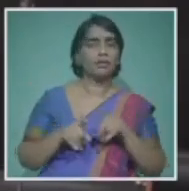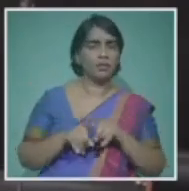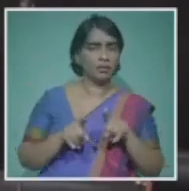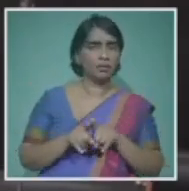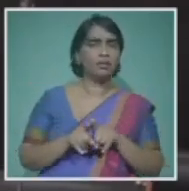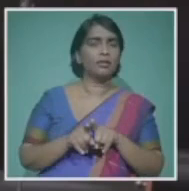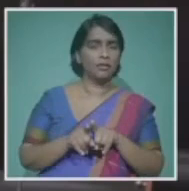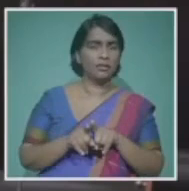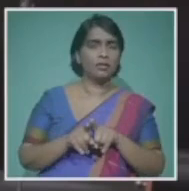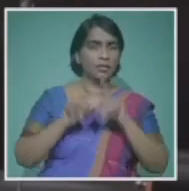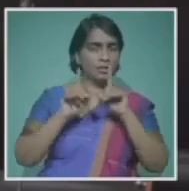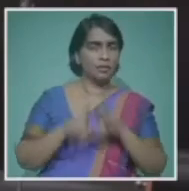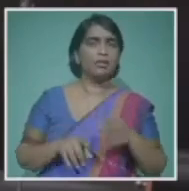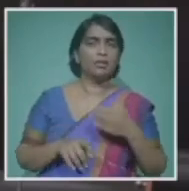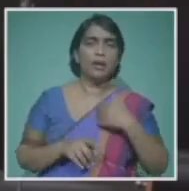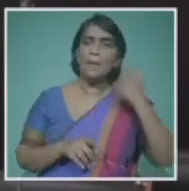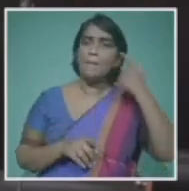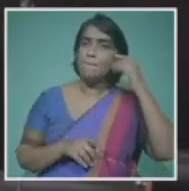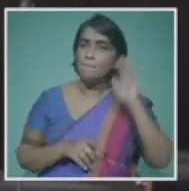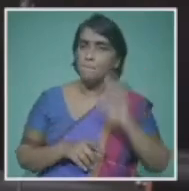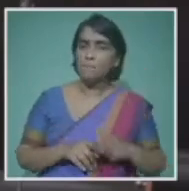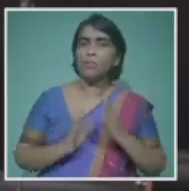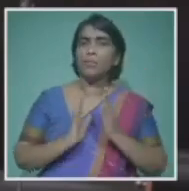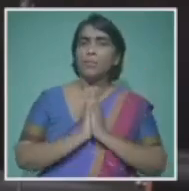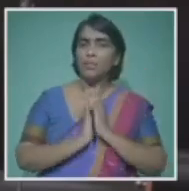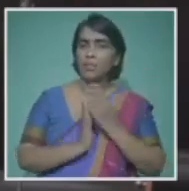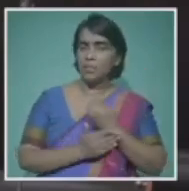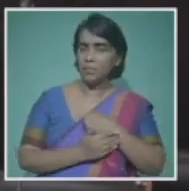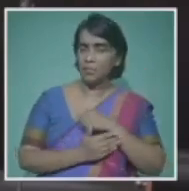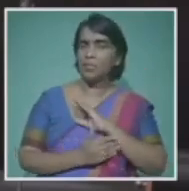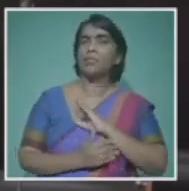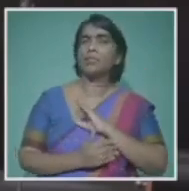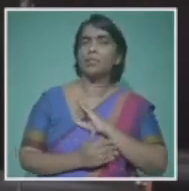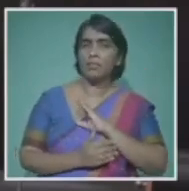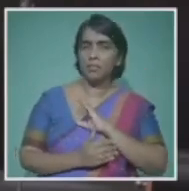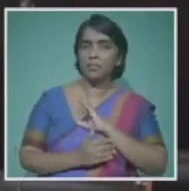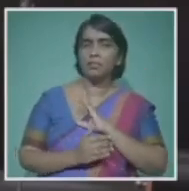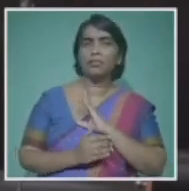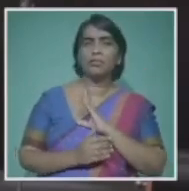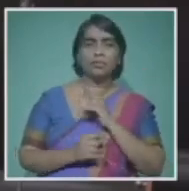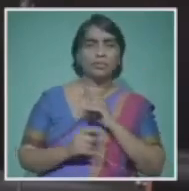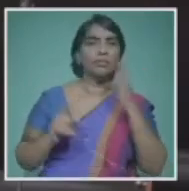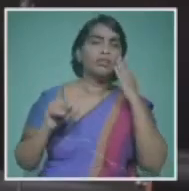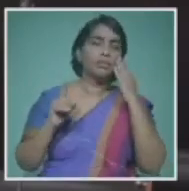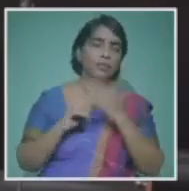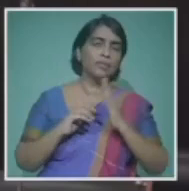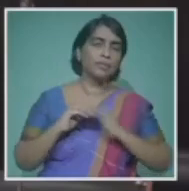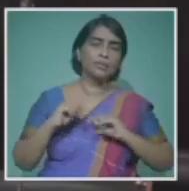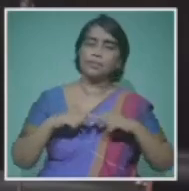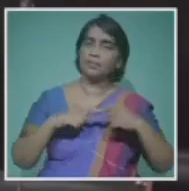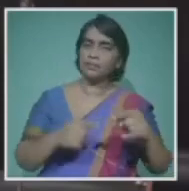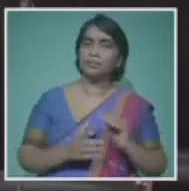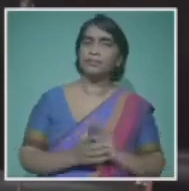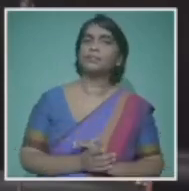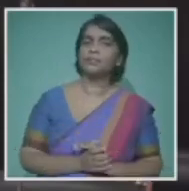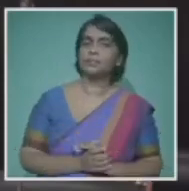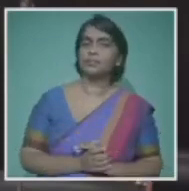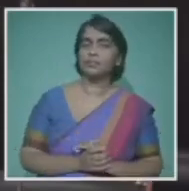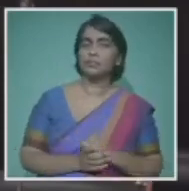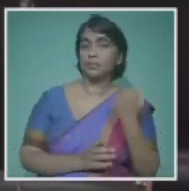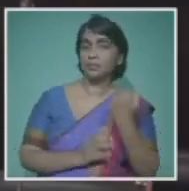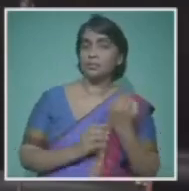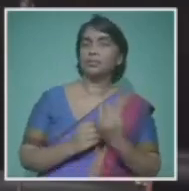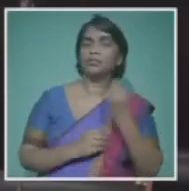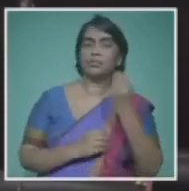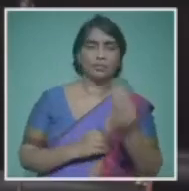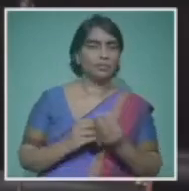එහෙම තත්වයේදී අයි බලාපොරොත්තු වෙන සංඝරත්නයට අපේ සංඝයා වහන්සේට මේ ගැන ක්‍රියා කරන්න. ඒකයි මේ බලතල